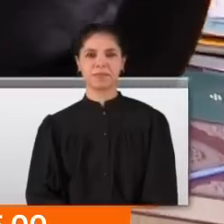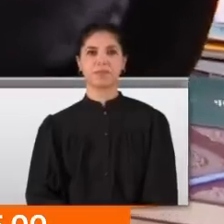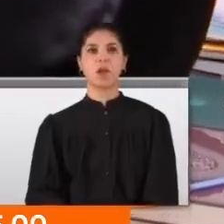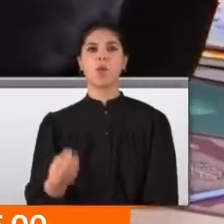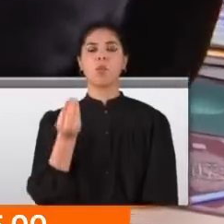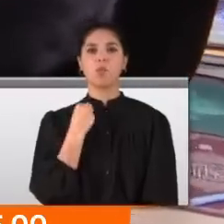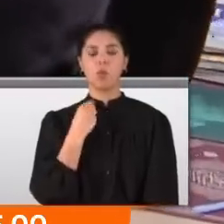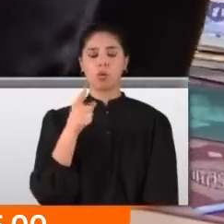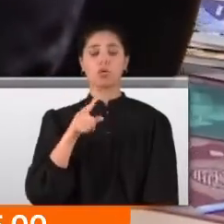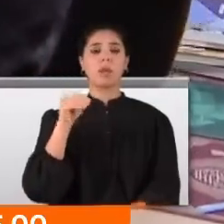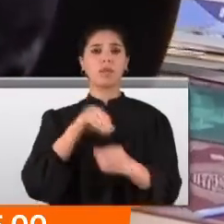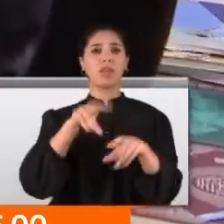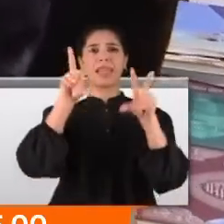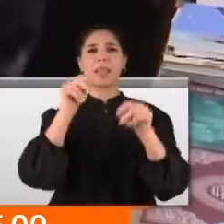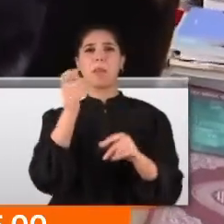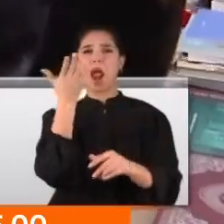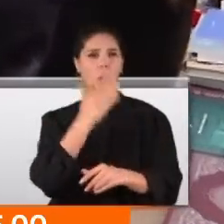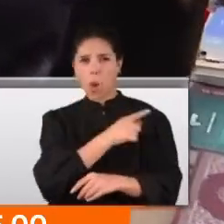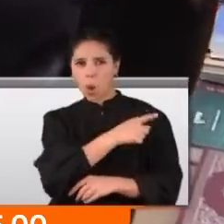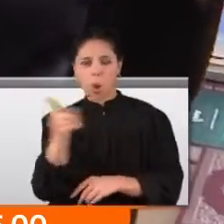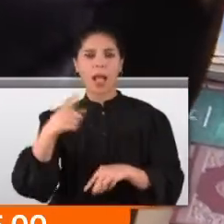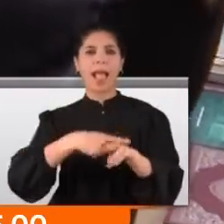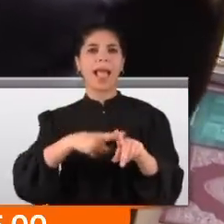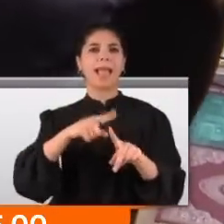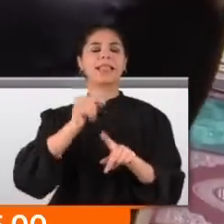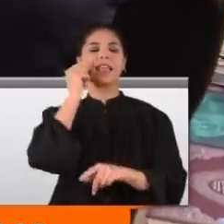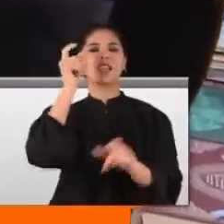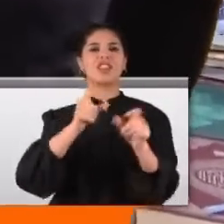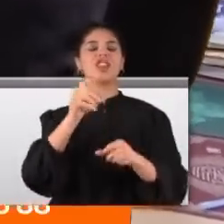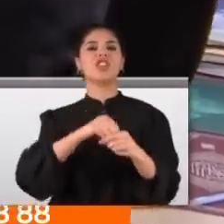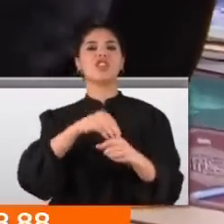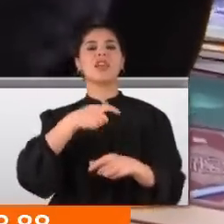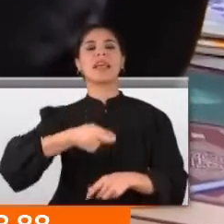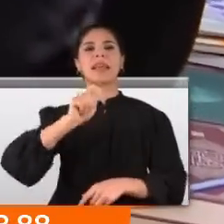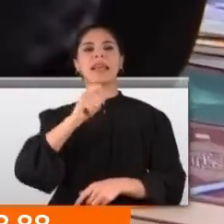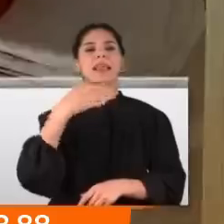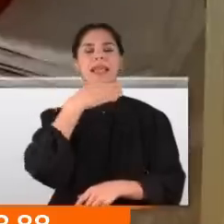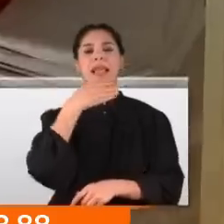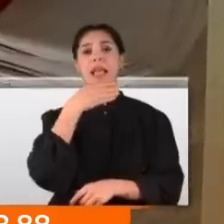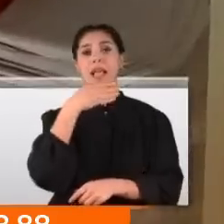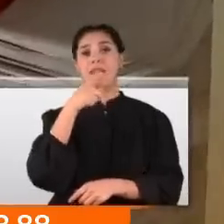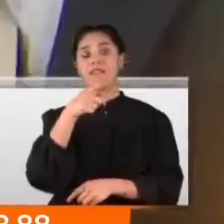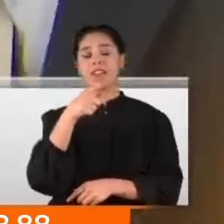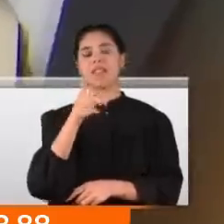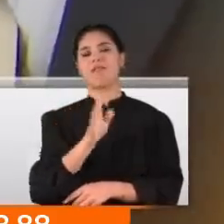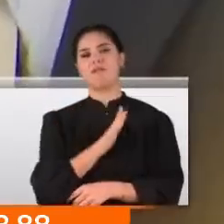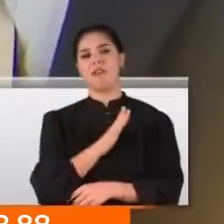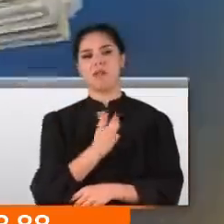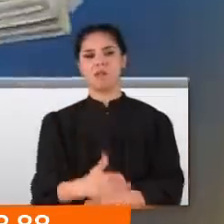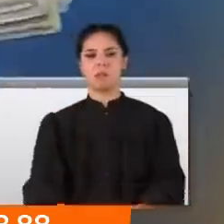Borçlanma için yeterli parası olmayan EYT'liler için kredi ile emeklilik fırsatı var.